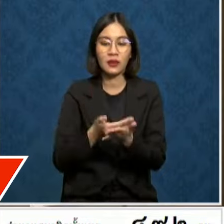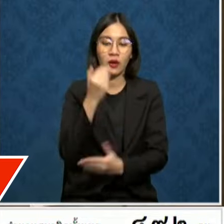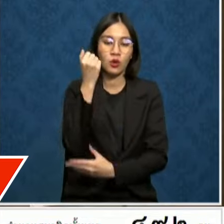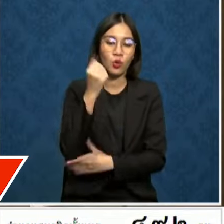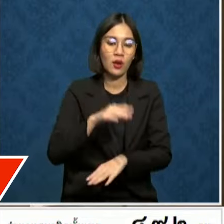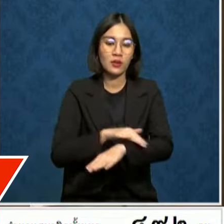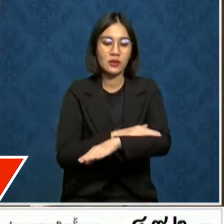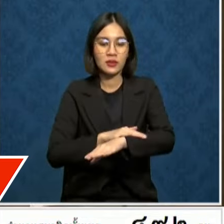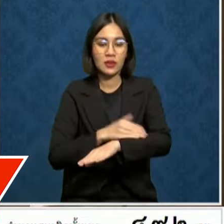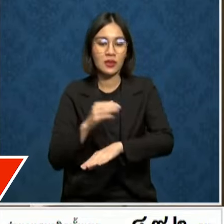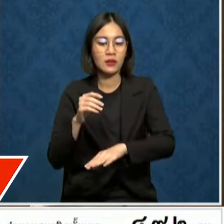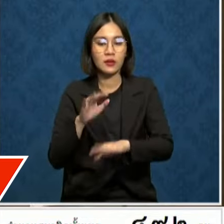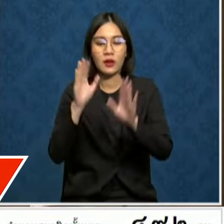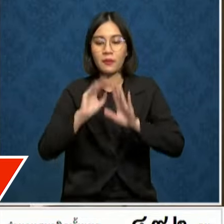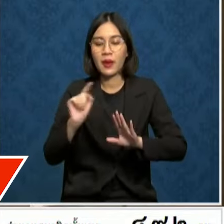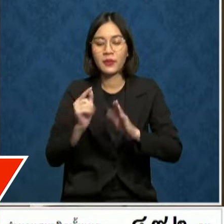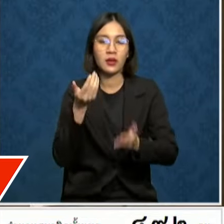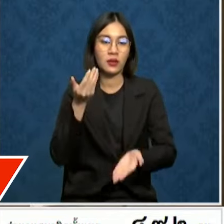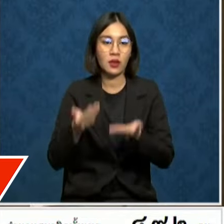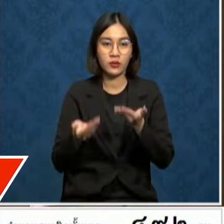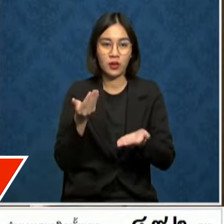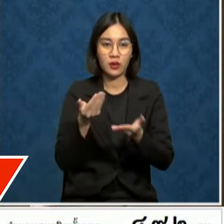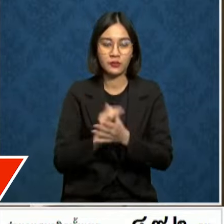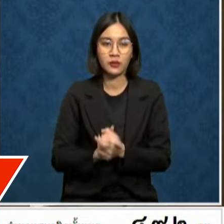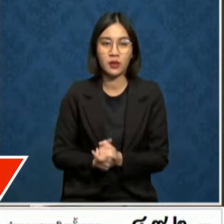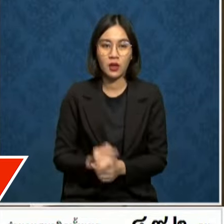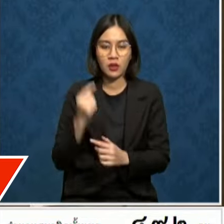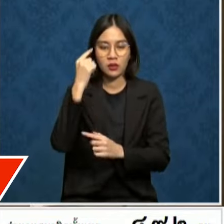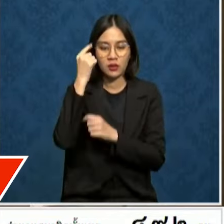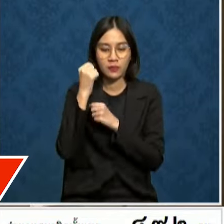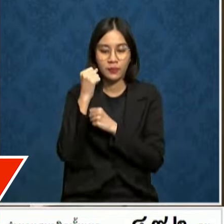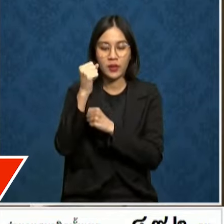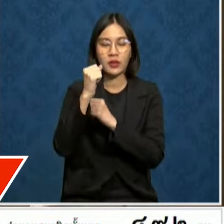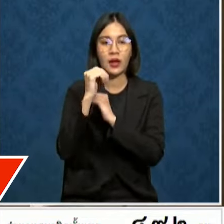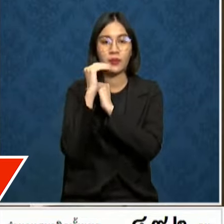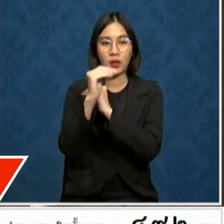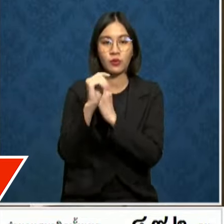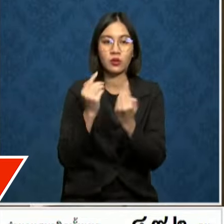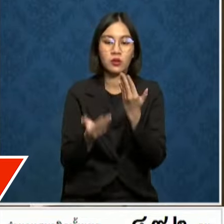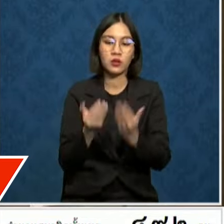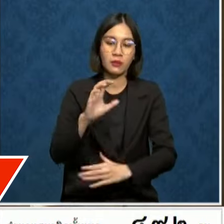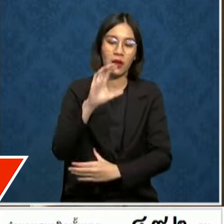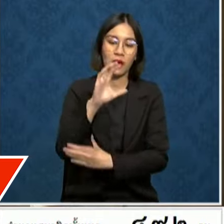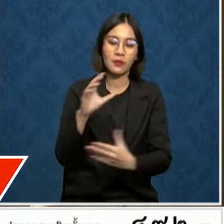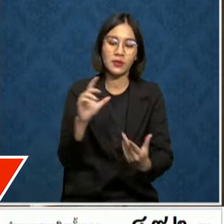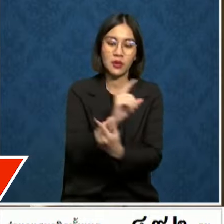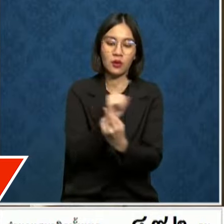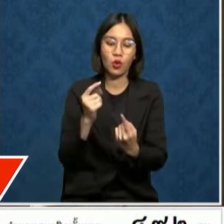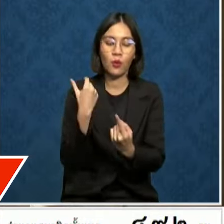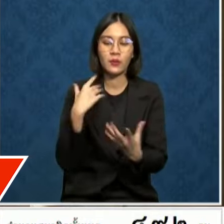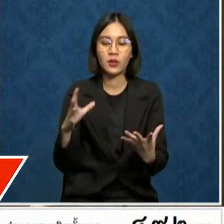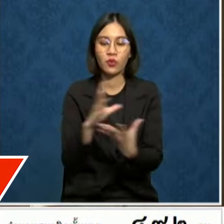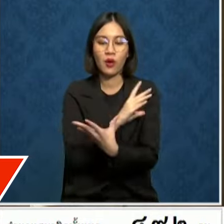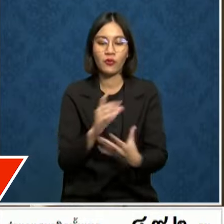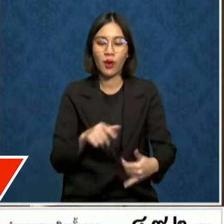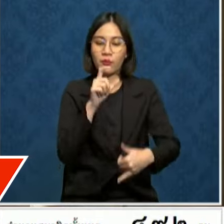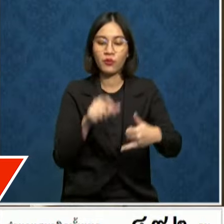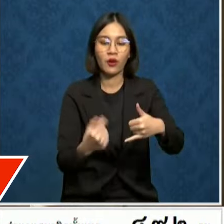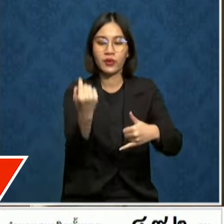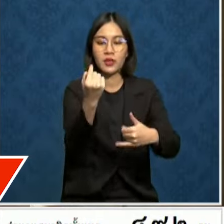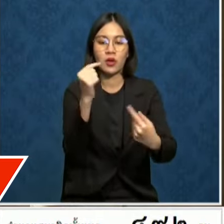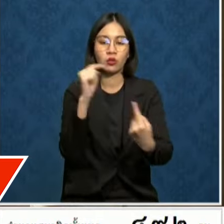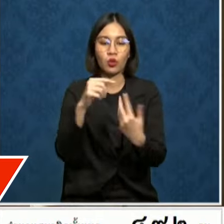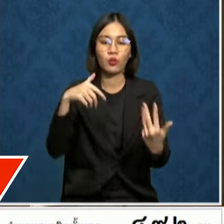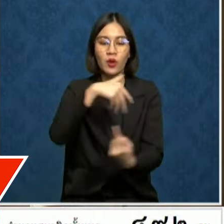สีผิวเป็นอย่างไรค่ะท่านประธานคะความพยายามที่จะกำหนดหรือบังคับให้สังคมมีวัฒนธรรมอัตลักษณ์เดียวใน